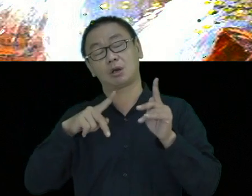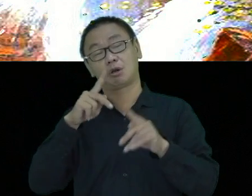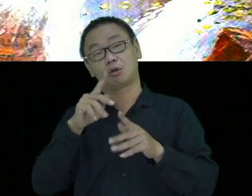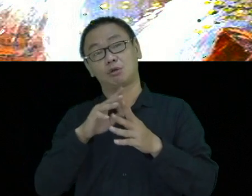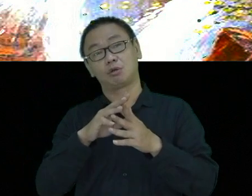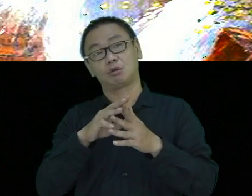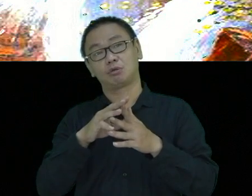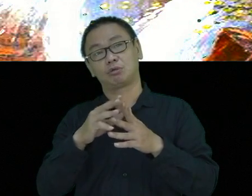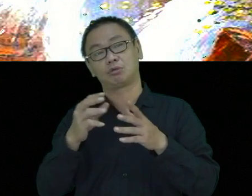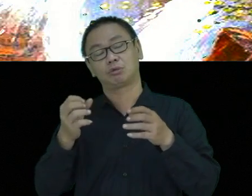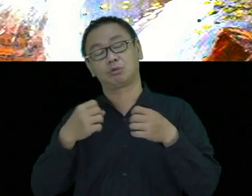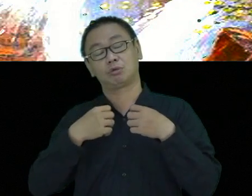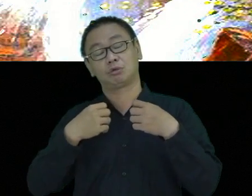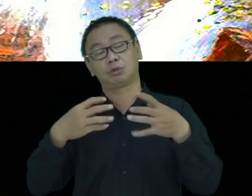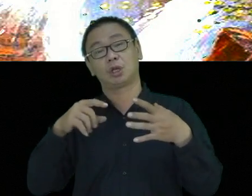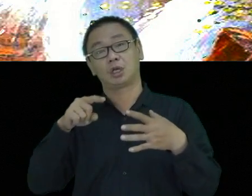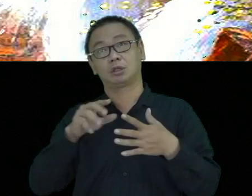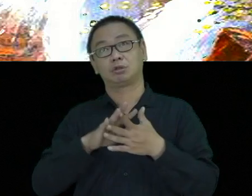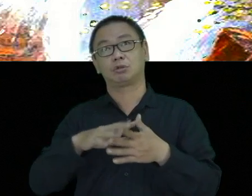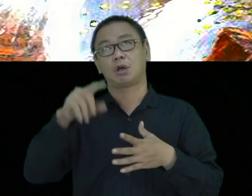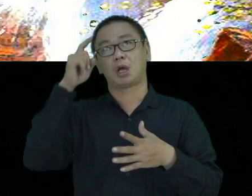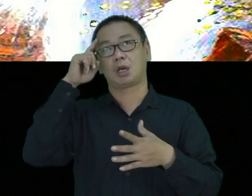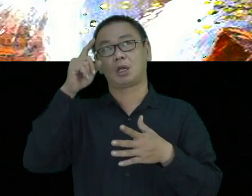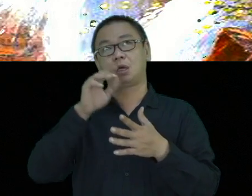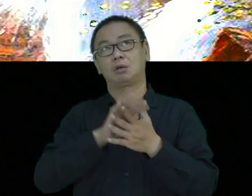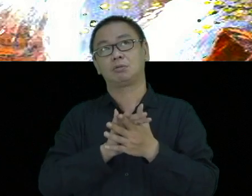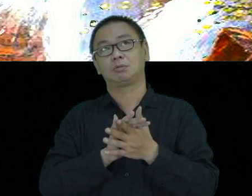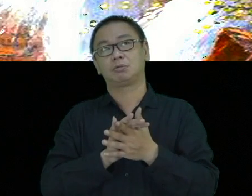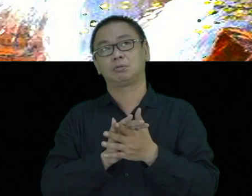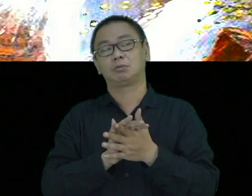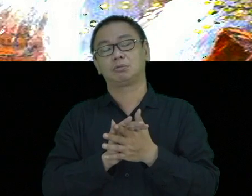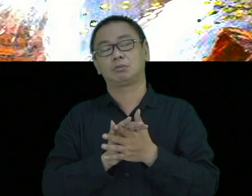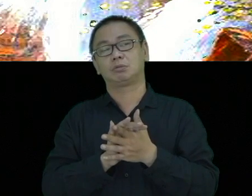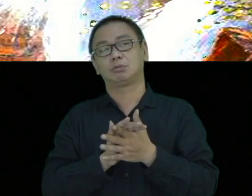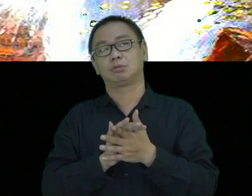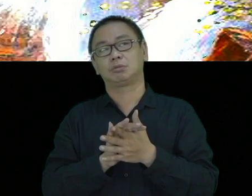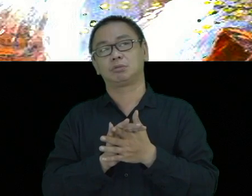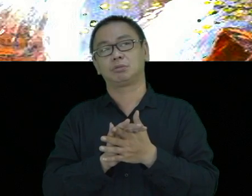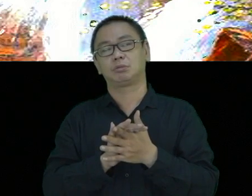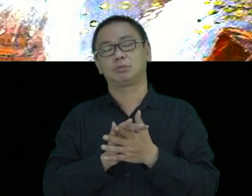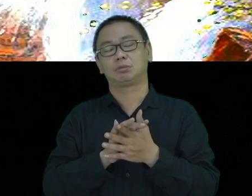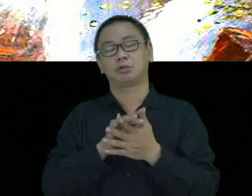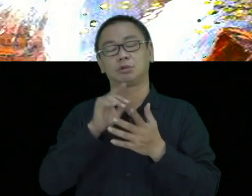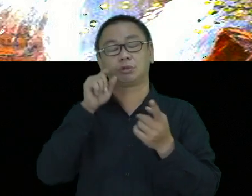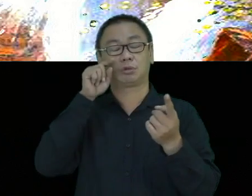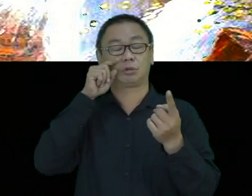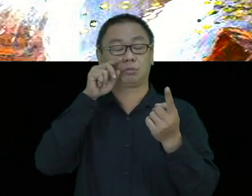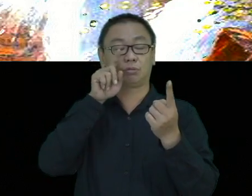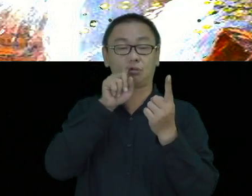dosa itu kemudian Allah meremukkan kepala daripada ular itu. Nah, ini